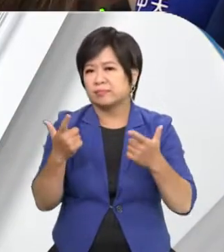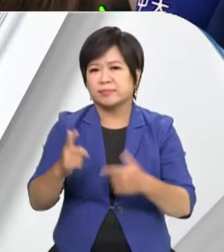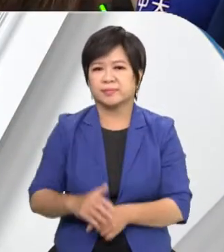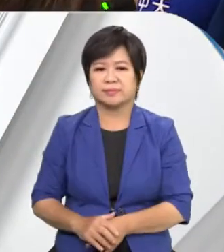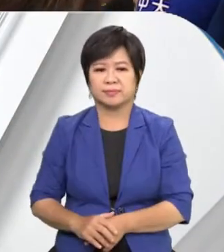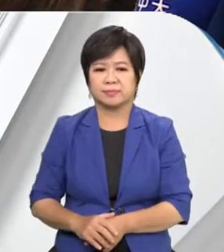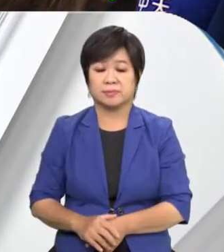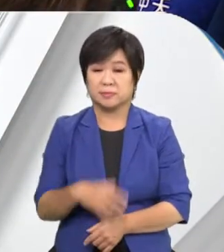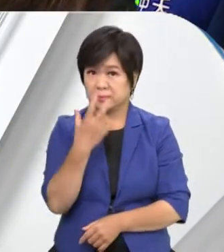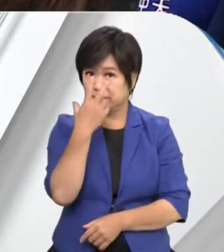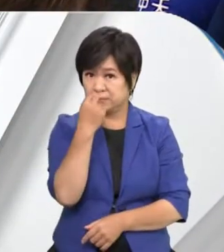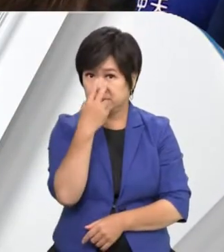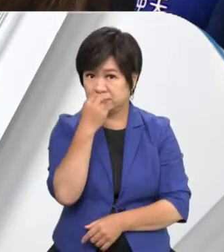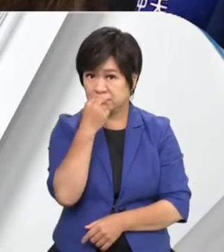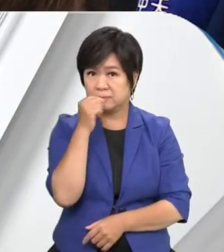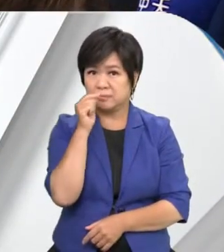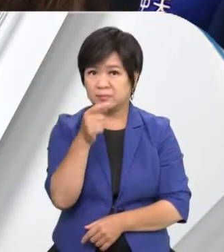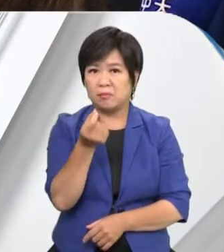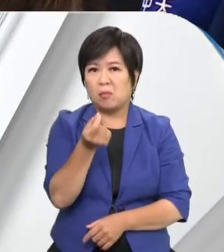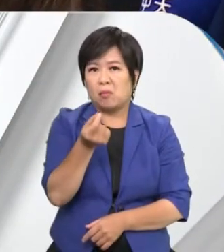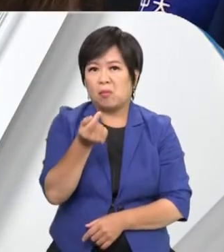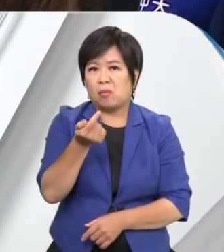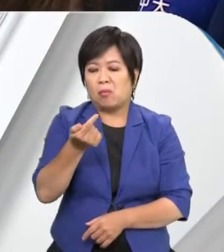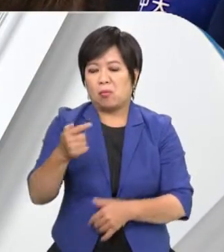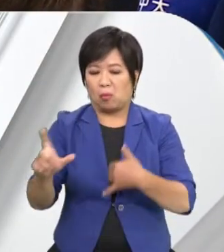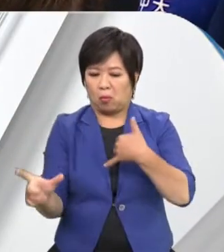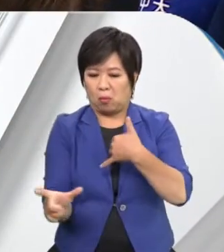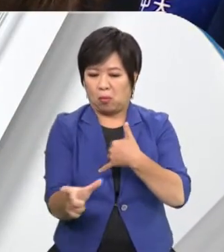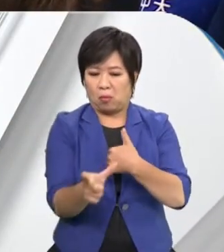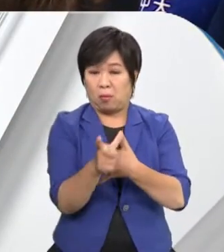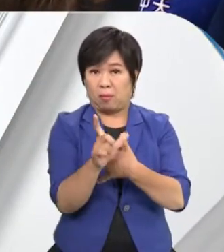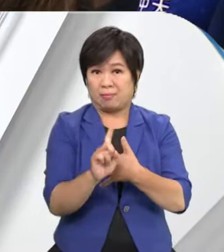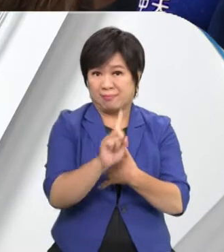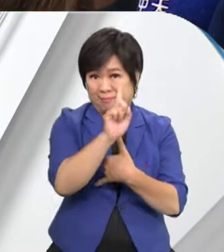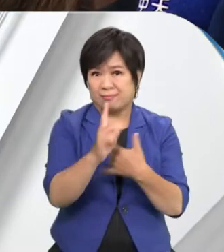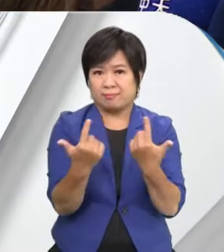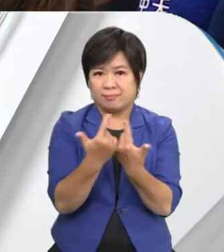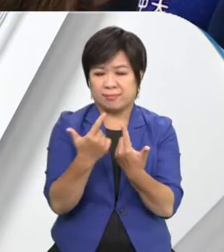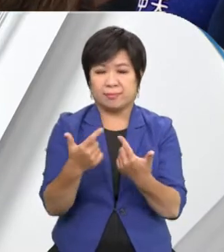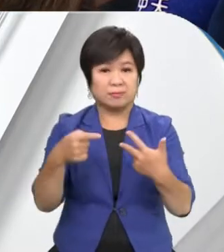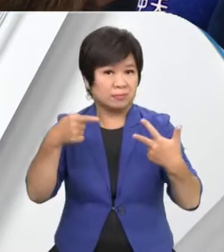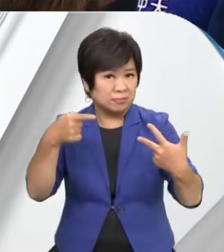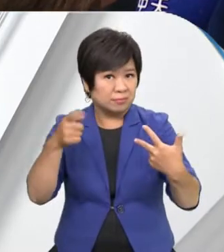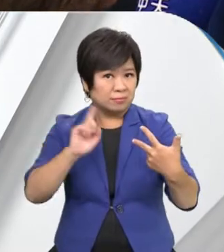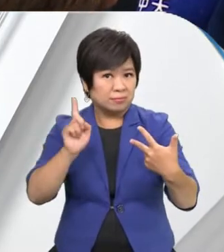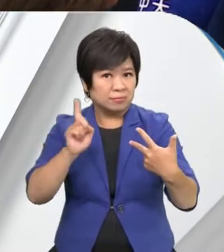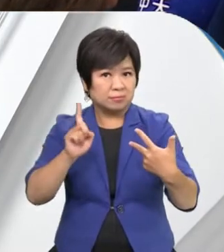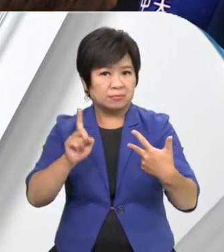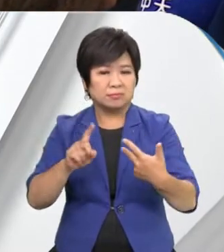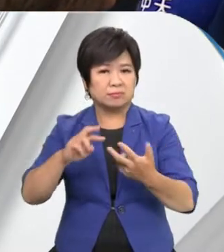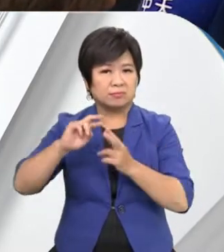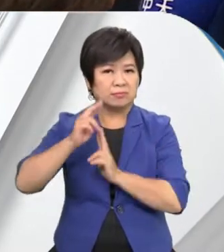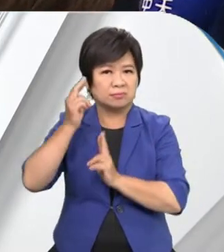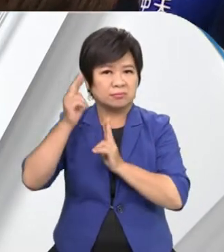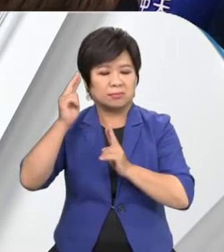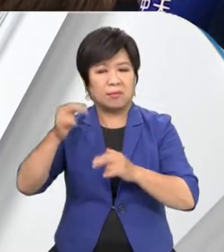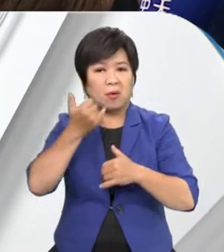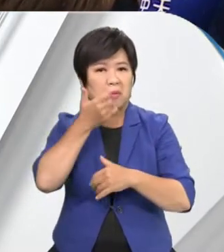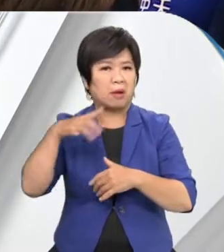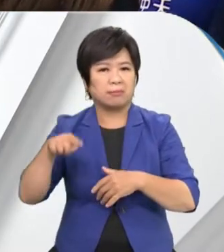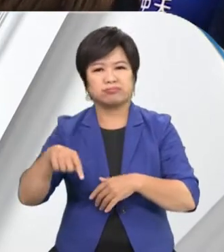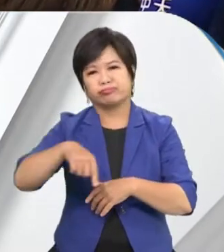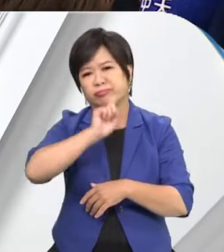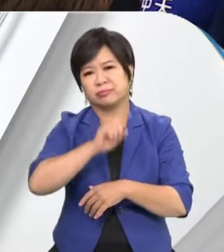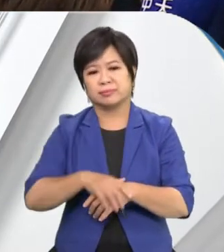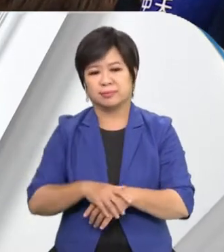到了礼拜天的时候，它就会迅速的北上。到了礼拜一的时候呢，就会通过琉球一带的海面之